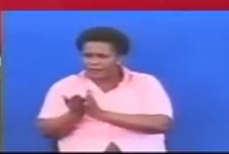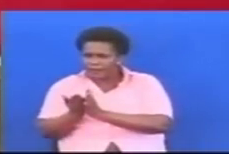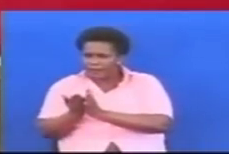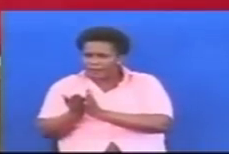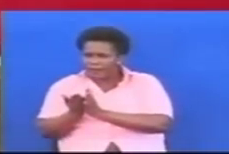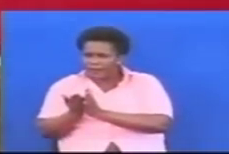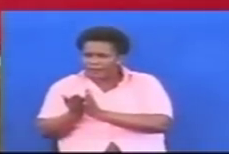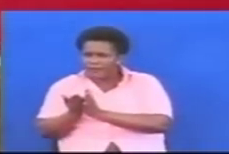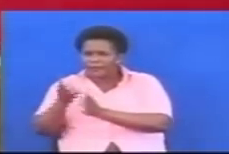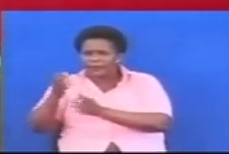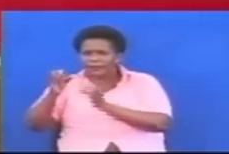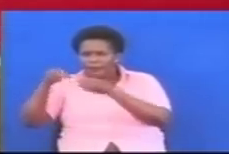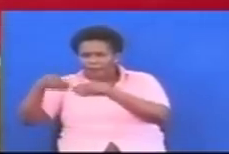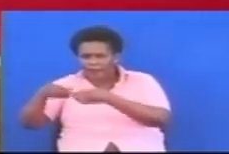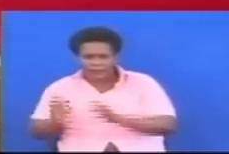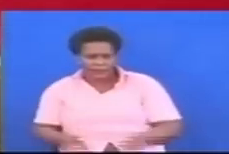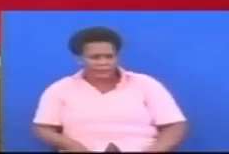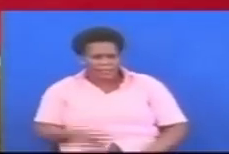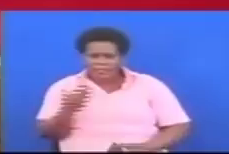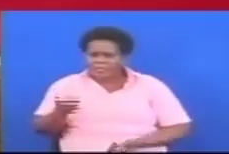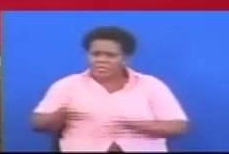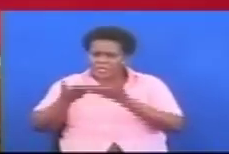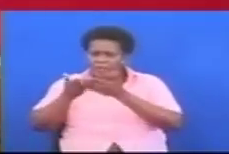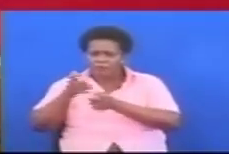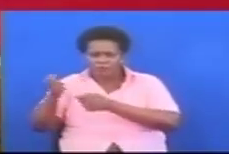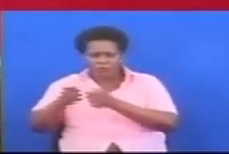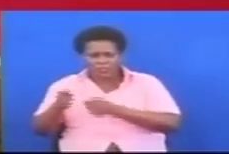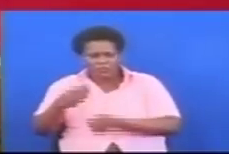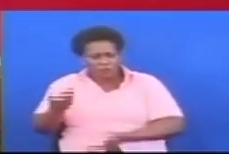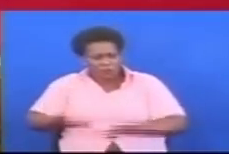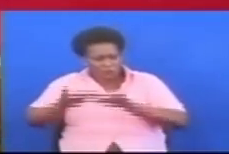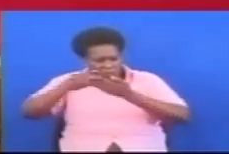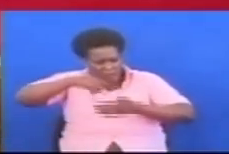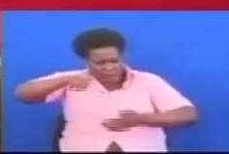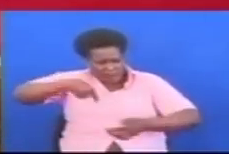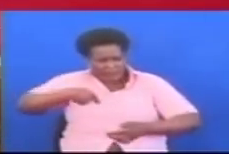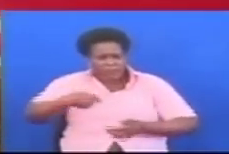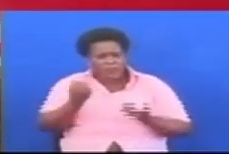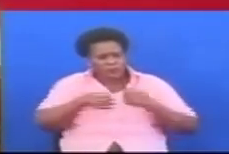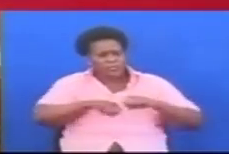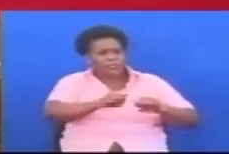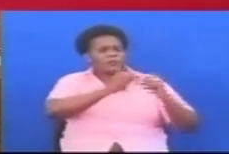mkurugenzi msaidizi, kwa kuiwezesha kamati kutekeleza wajibu wake kwa weledi mkubwa.